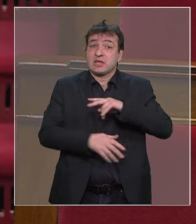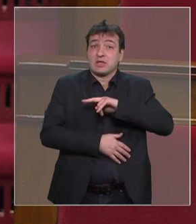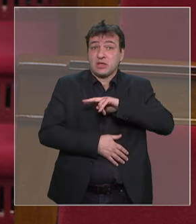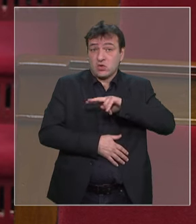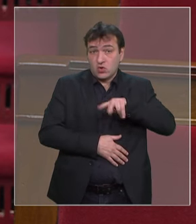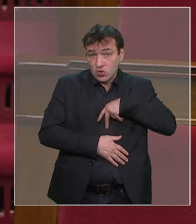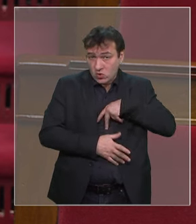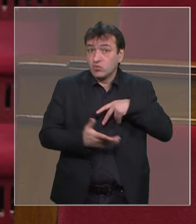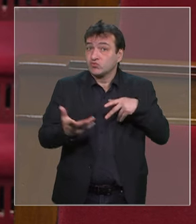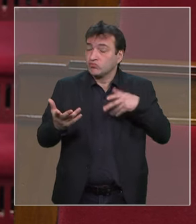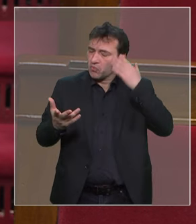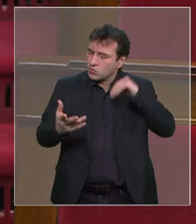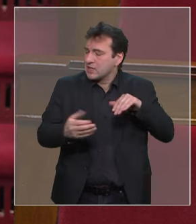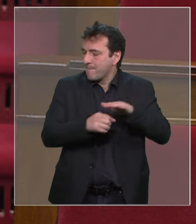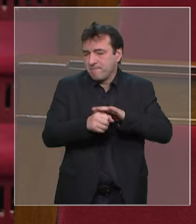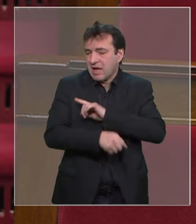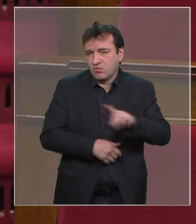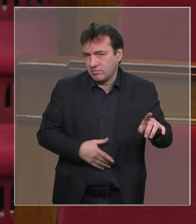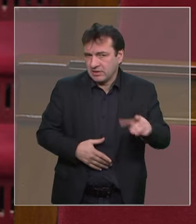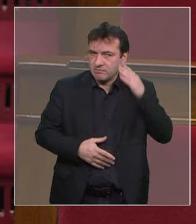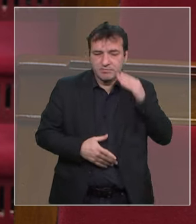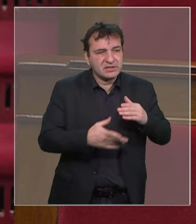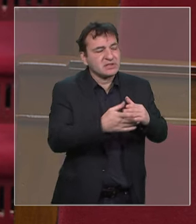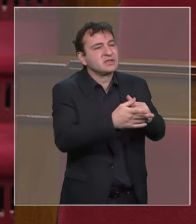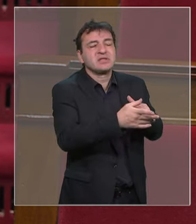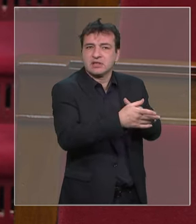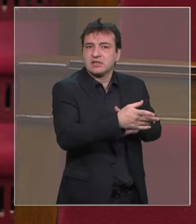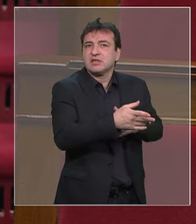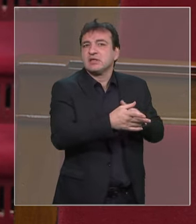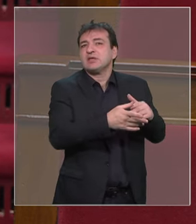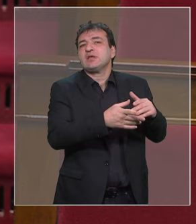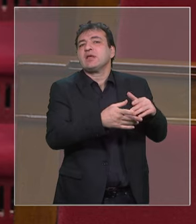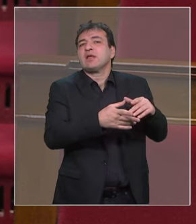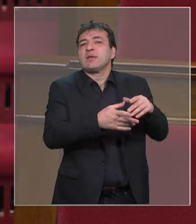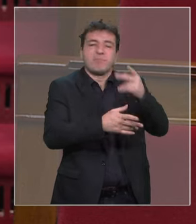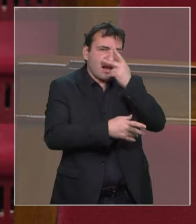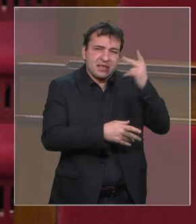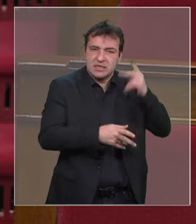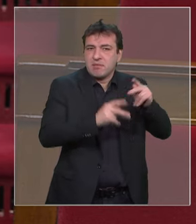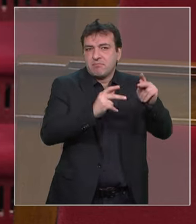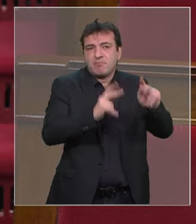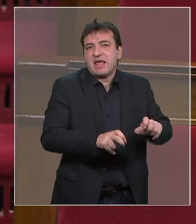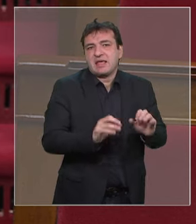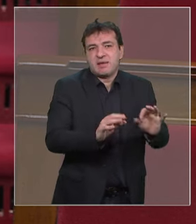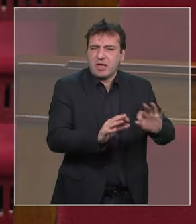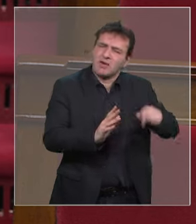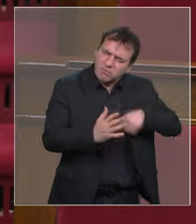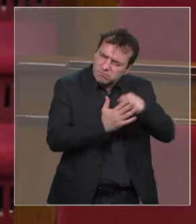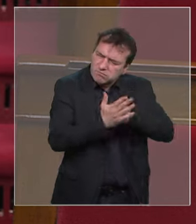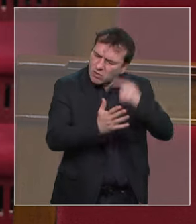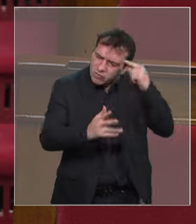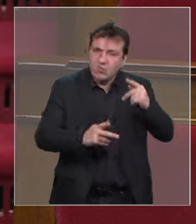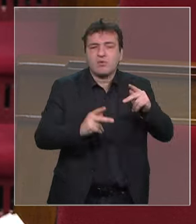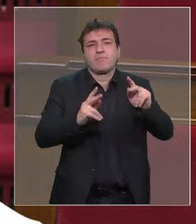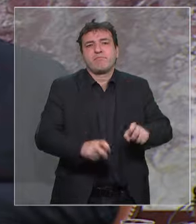Je l'affirme ici, là où il n'y a pas de justice, il n'y a pas de paix. Battons-nous pour qu'advienne la paix.